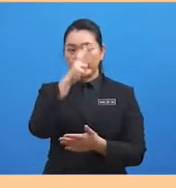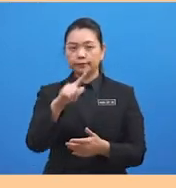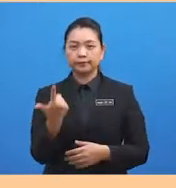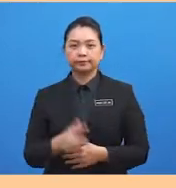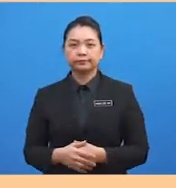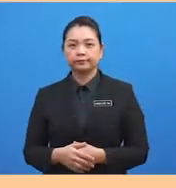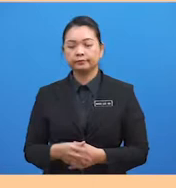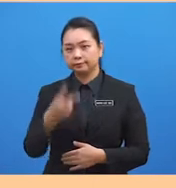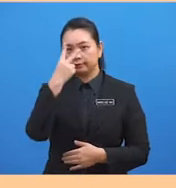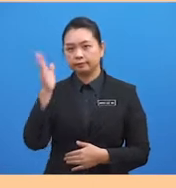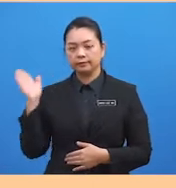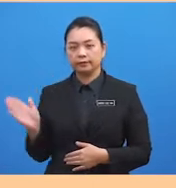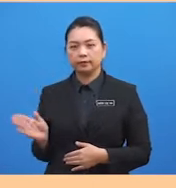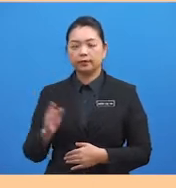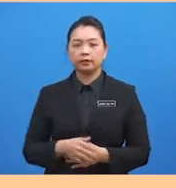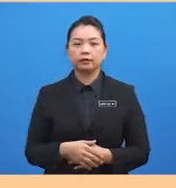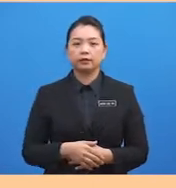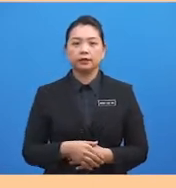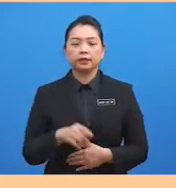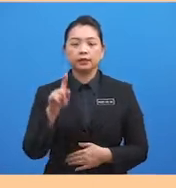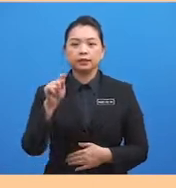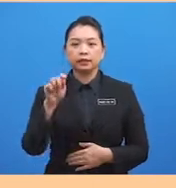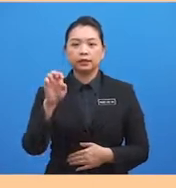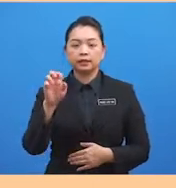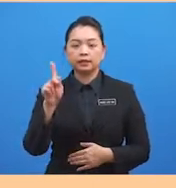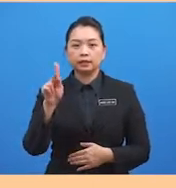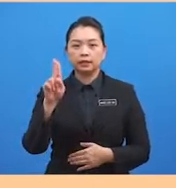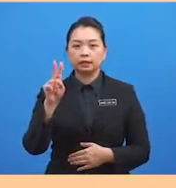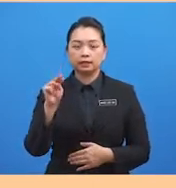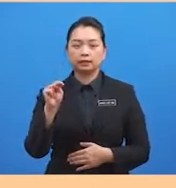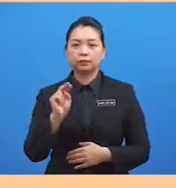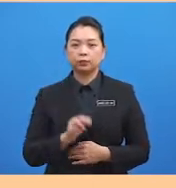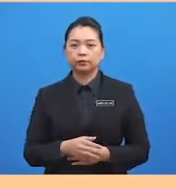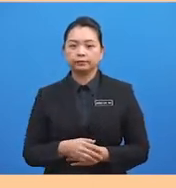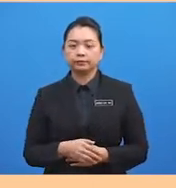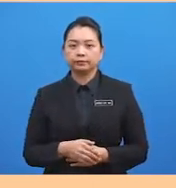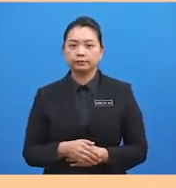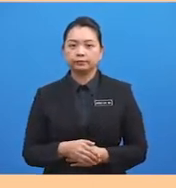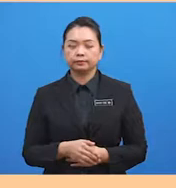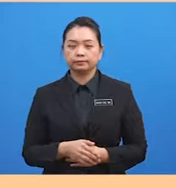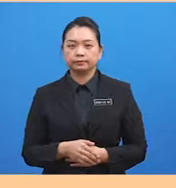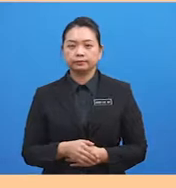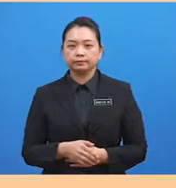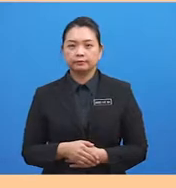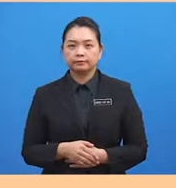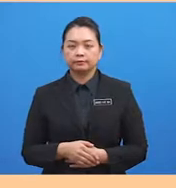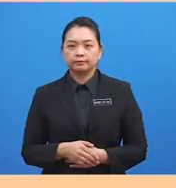modal ialah Tabung Ekonomi Kumpulan Usaha Niaga (Tekun